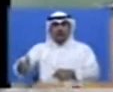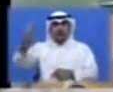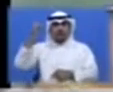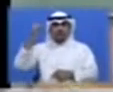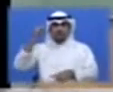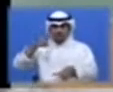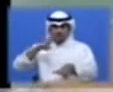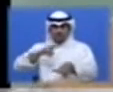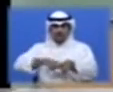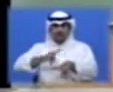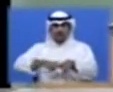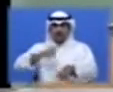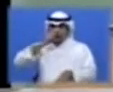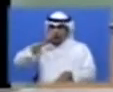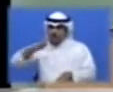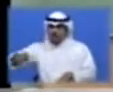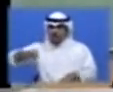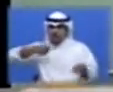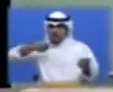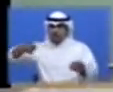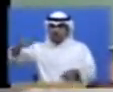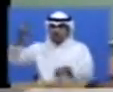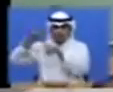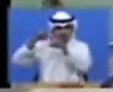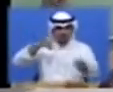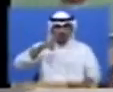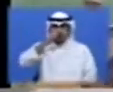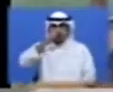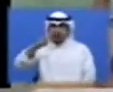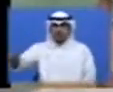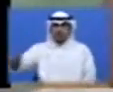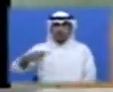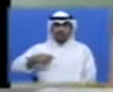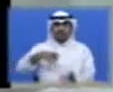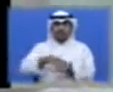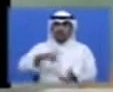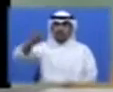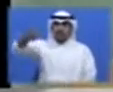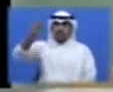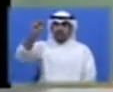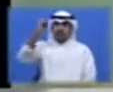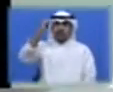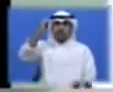بدأ العدوان الهمجي على مدينة رفح، والآن رفح مدينة معزولة كما تعلمون،